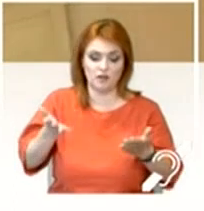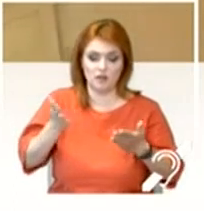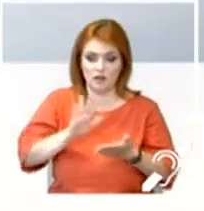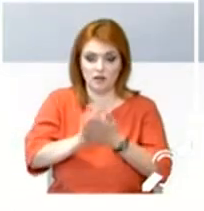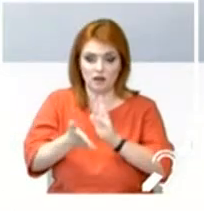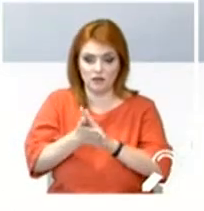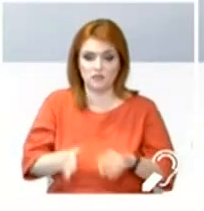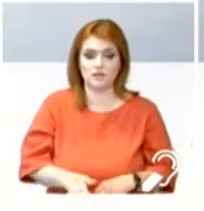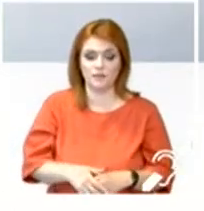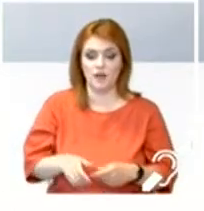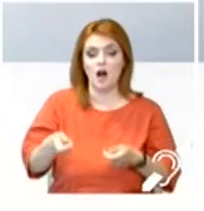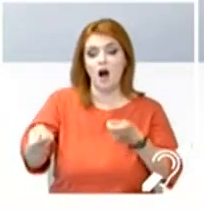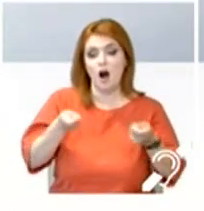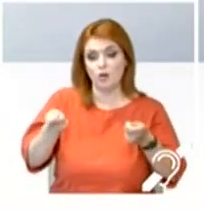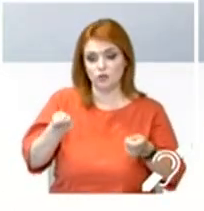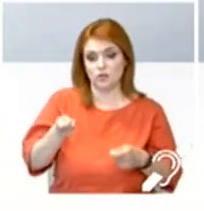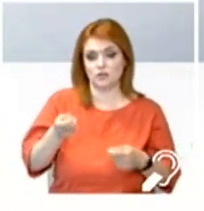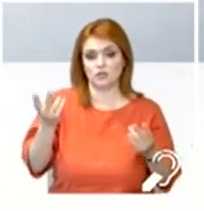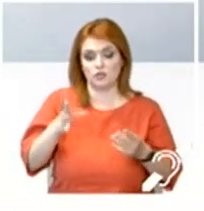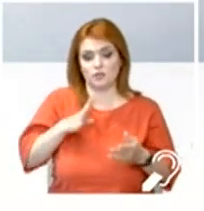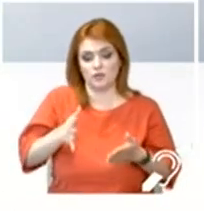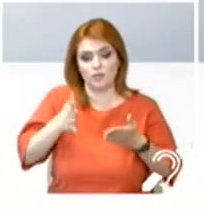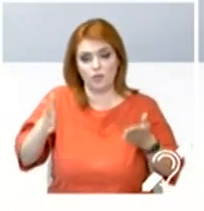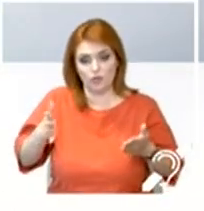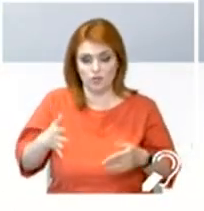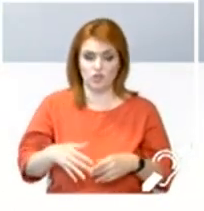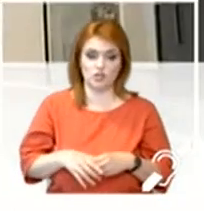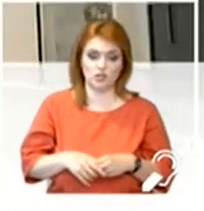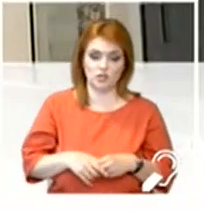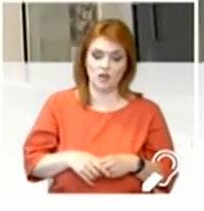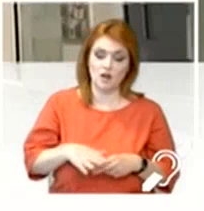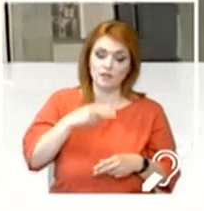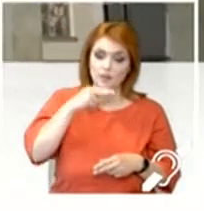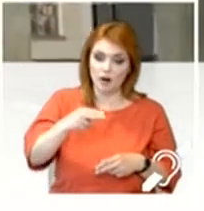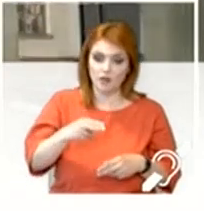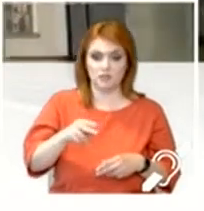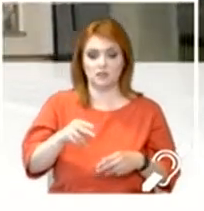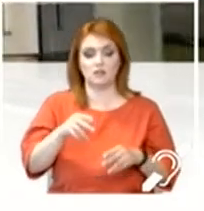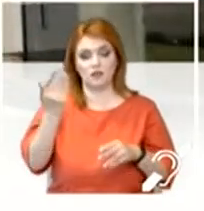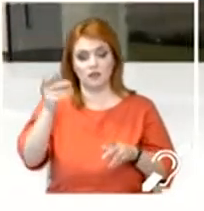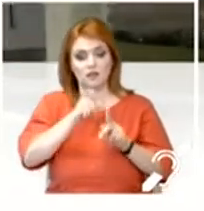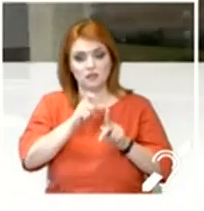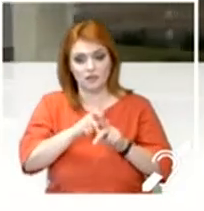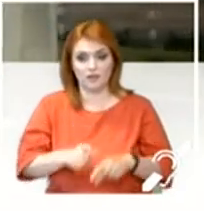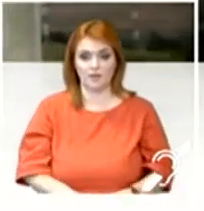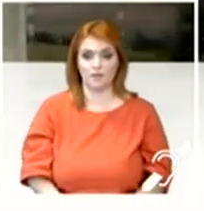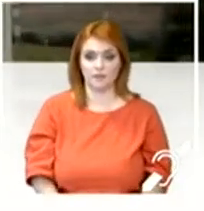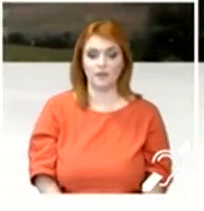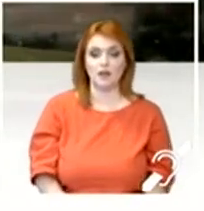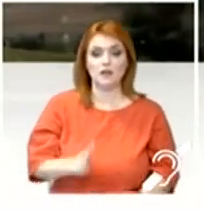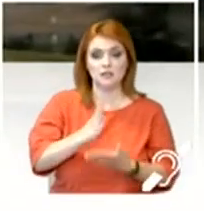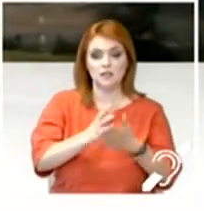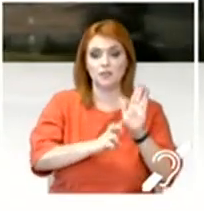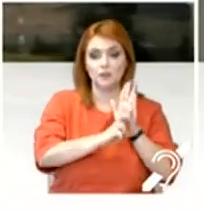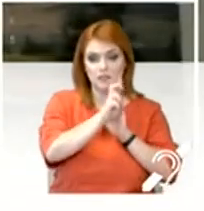Chișinău susțin că autoritățile ar trebui să fie mai vigilente față de mesajele bisericii subordonate ca canonic Federației Ruse. Unele lăcașe de